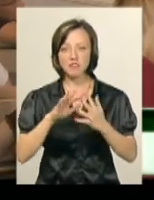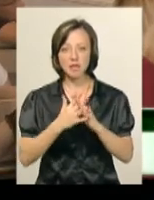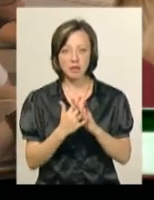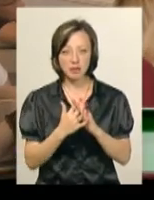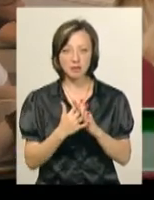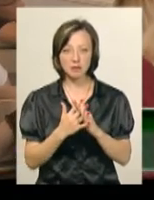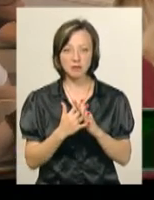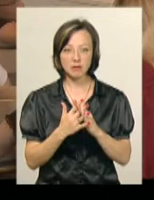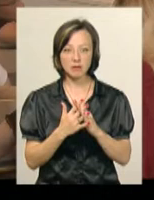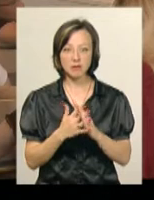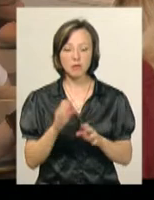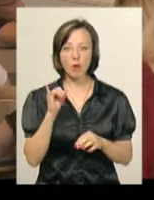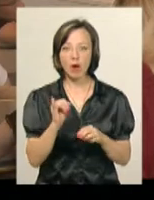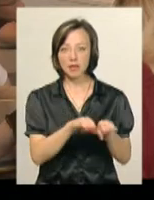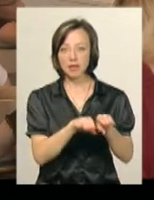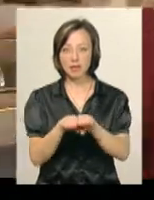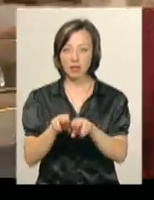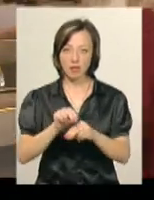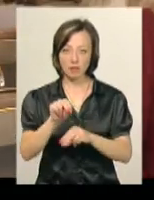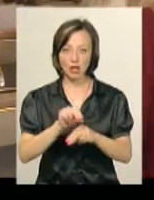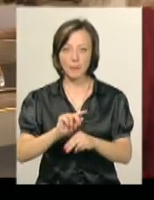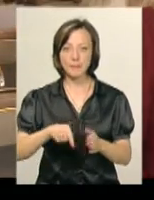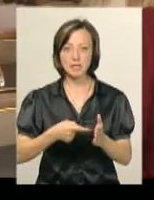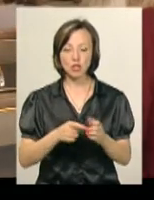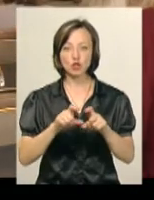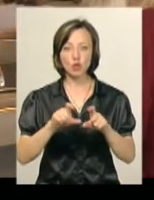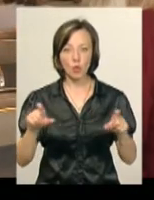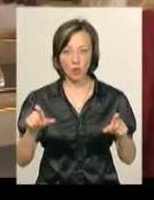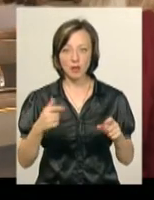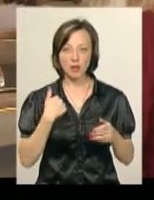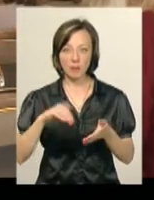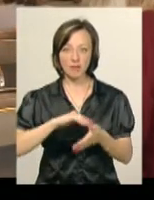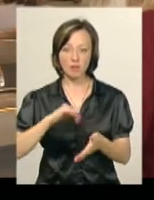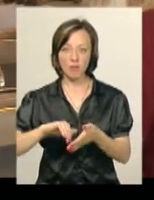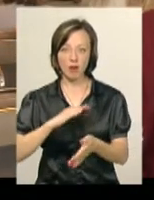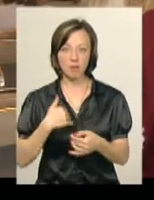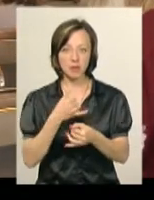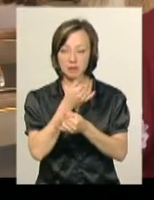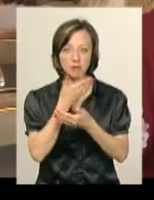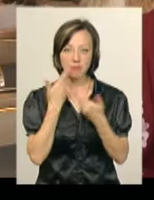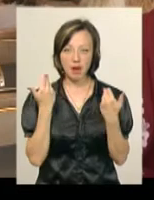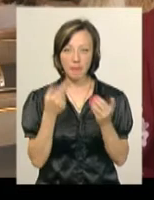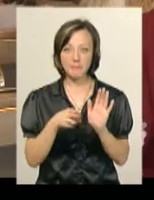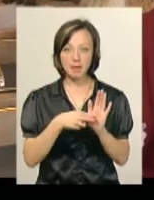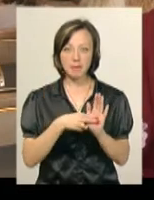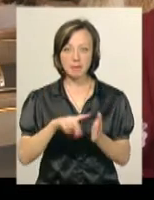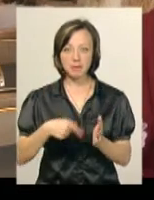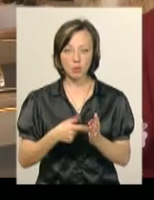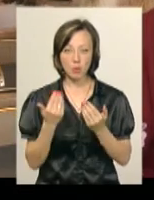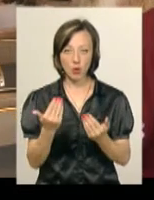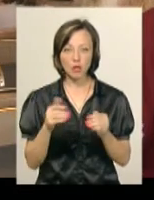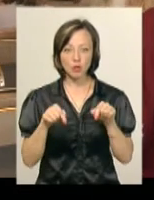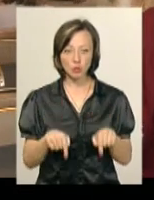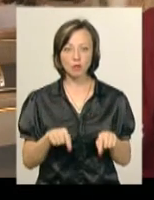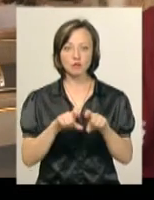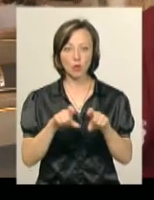поганий рівень навчання. Міські школи нам відмовляли, тому що ми не маємо приписки міської. Тільки